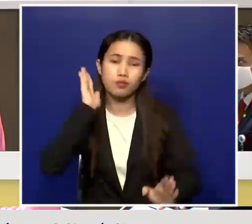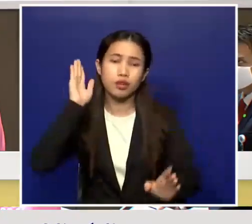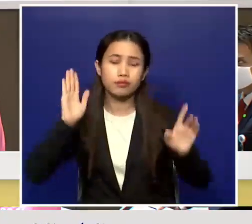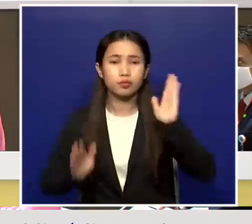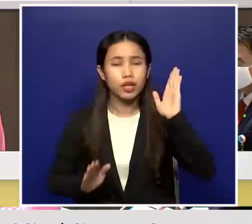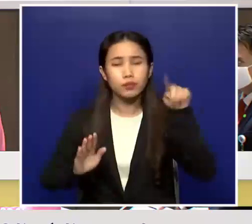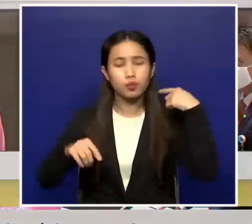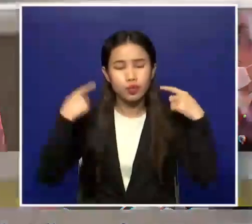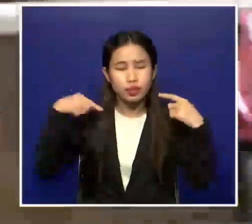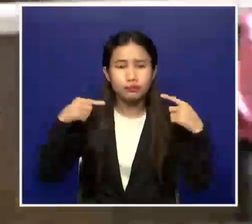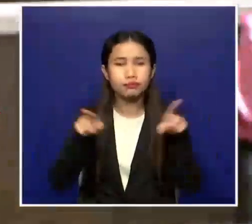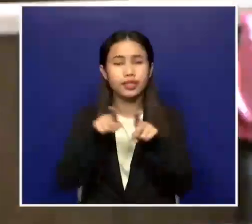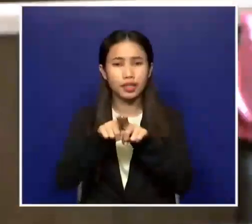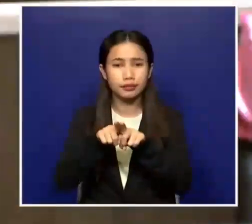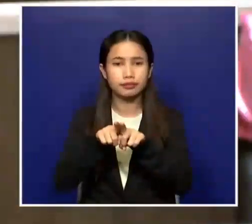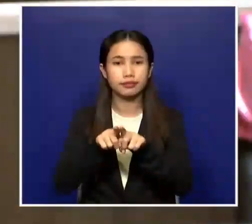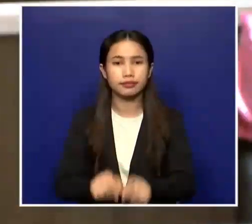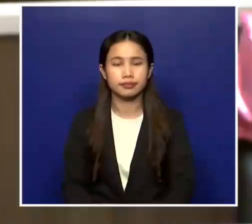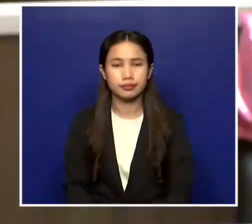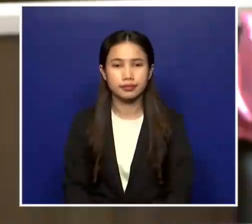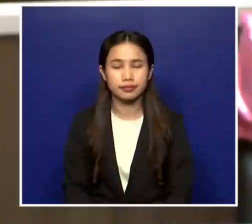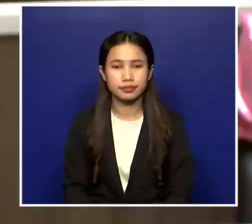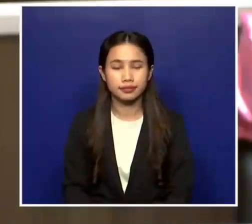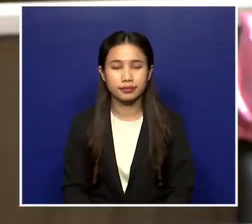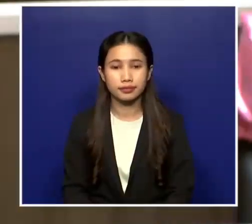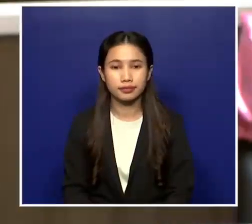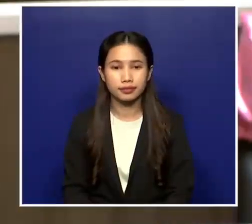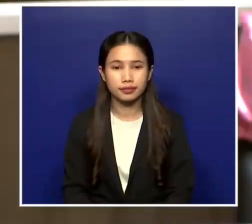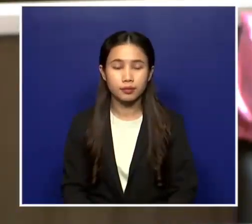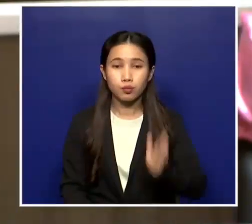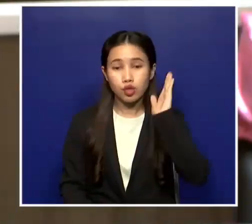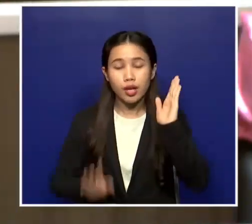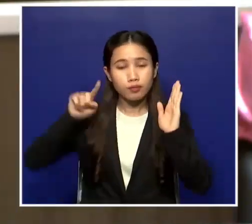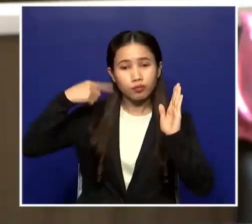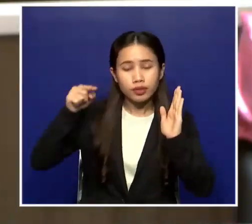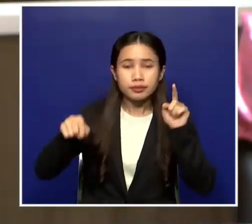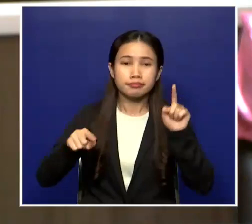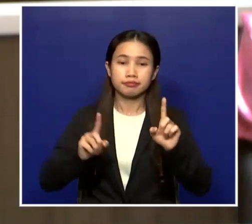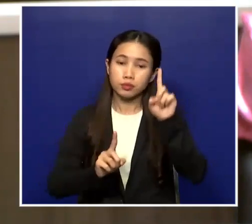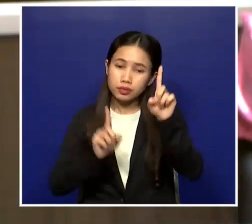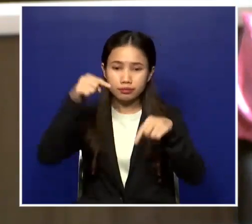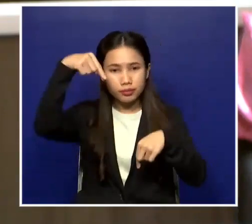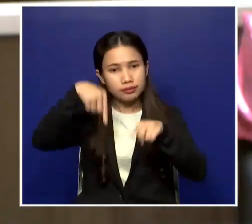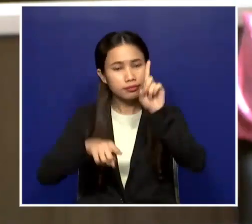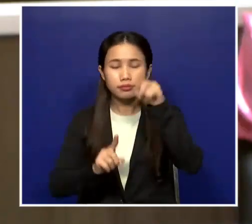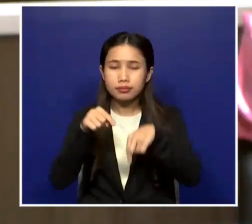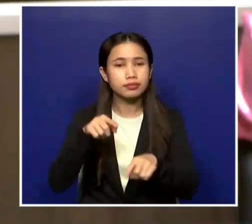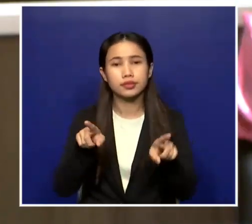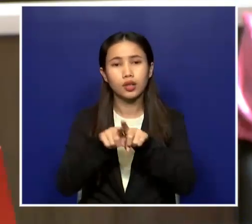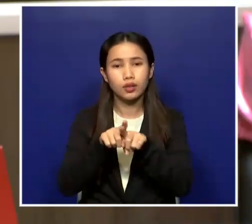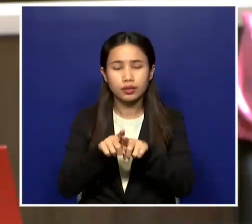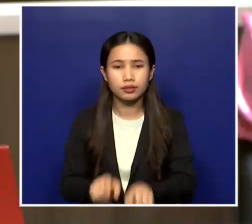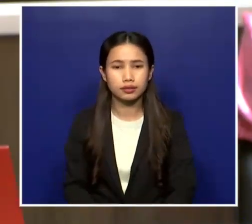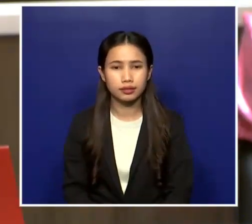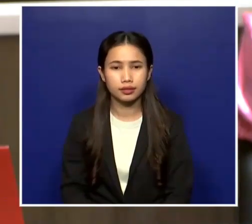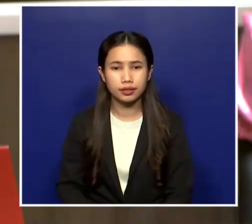าวินไปเทียบสองบริษัทสุดท้ายผัวเทียบเมียเมียเทียบผัวผัวขึ้นเมียลงผัวลงเมียขึ้นไม่ได้หยาบนะ